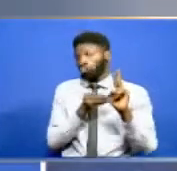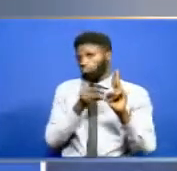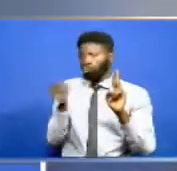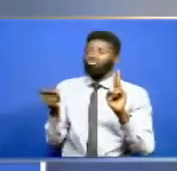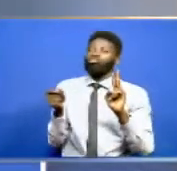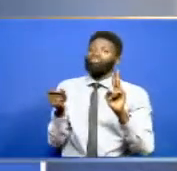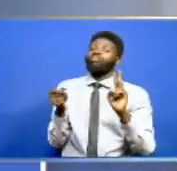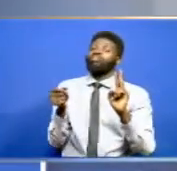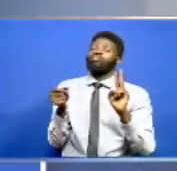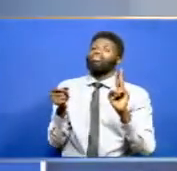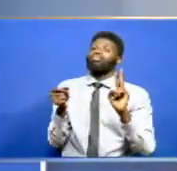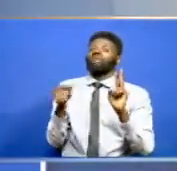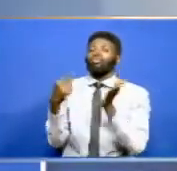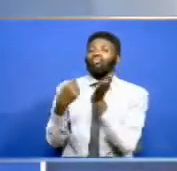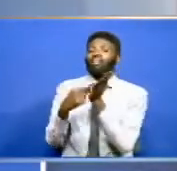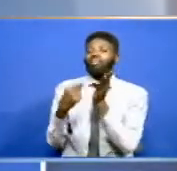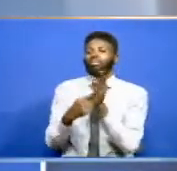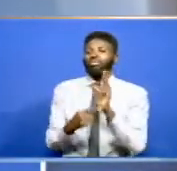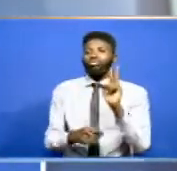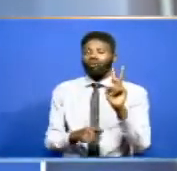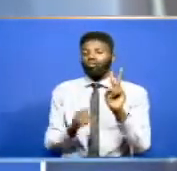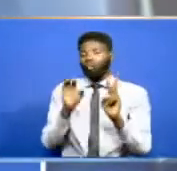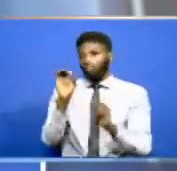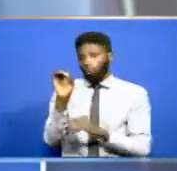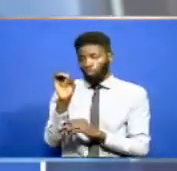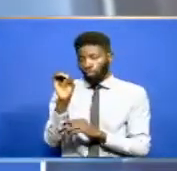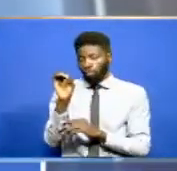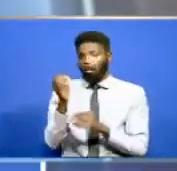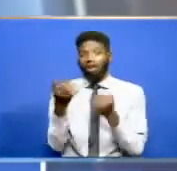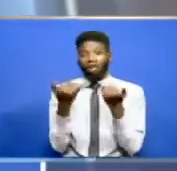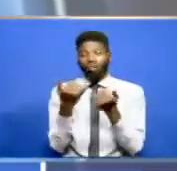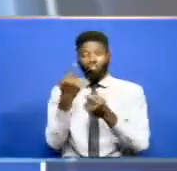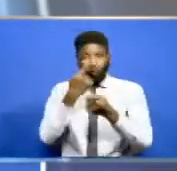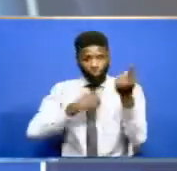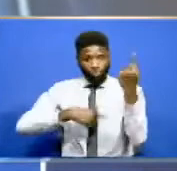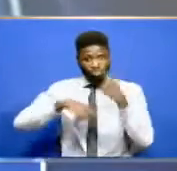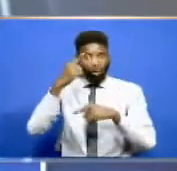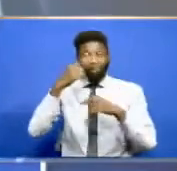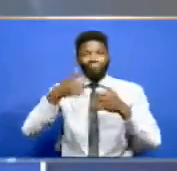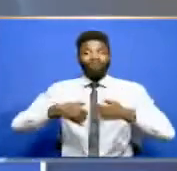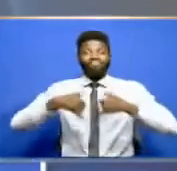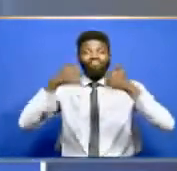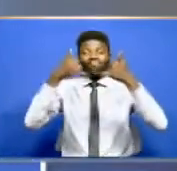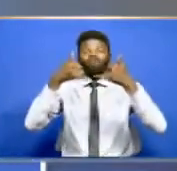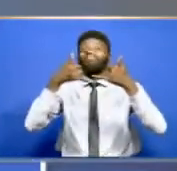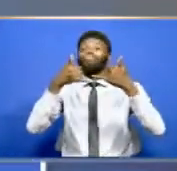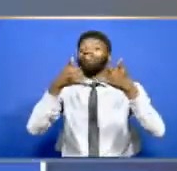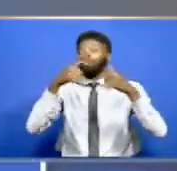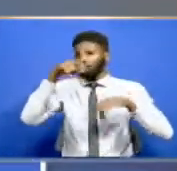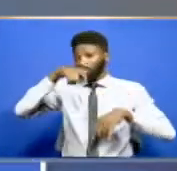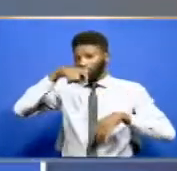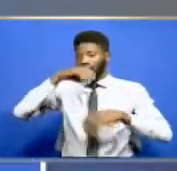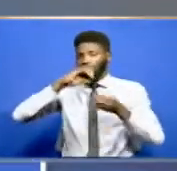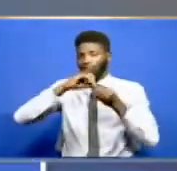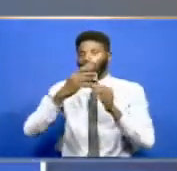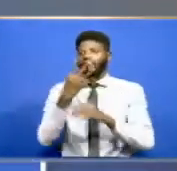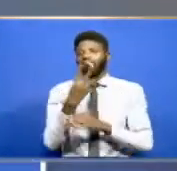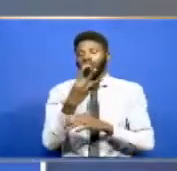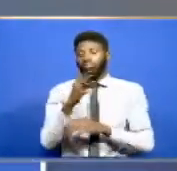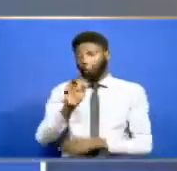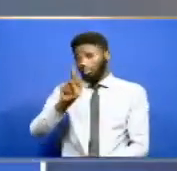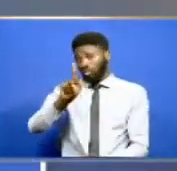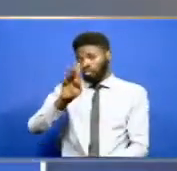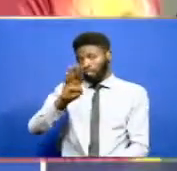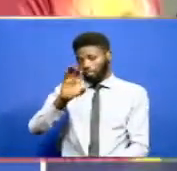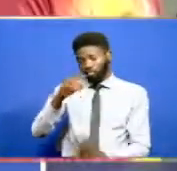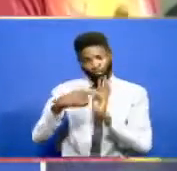fainali na kutwaa taji hiyo ya nne kwa taifa hilo. Mechi hiyo ilipeperushwa moja kwa moja kwenye runinga ya KBC Channel